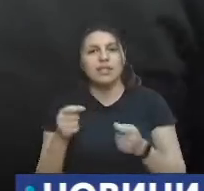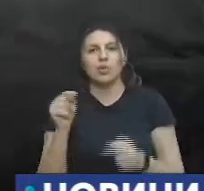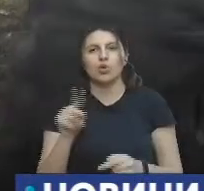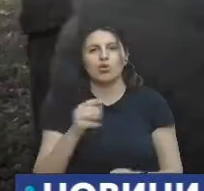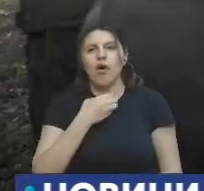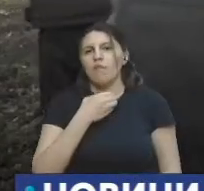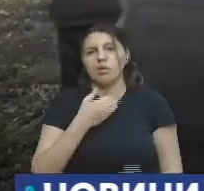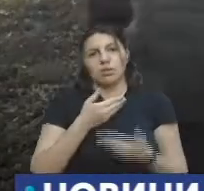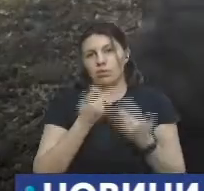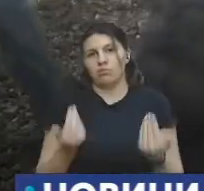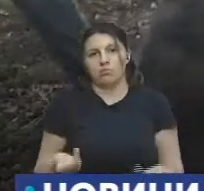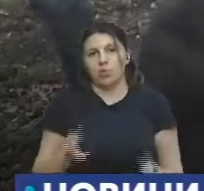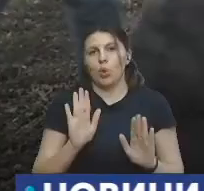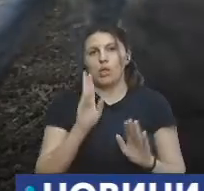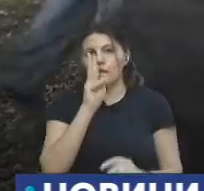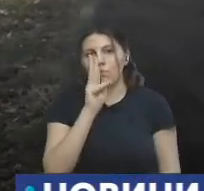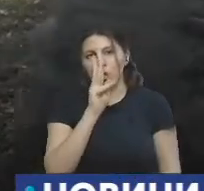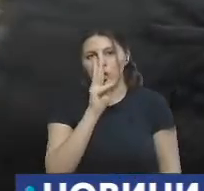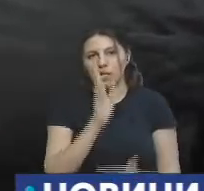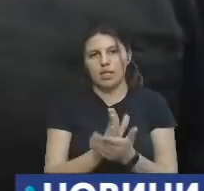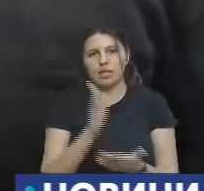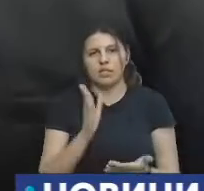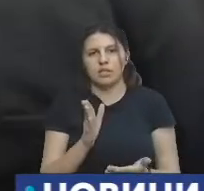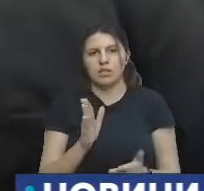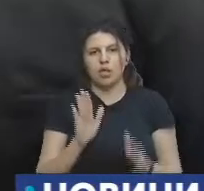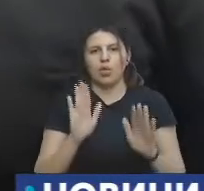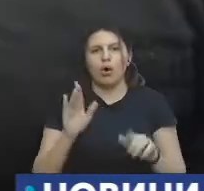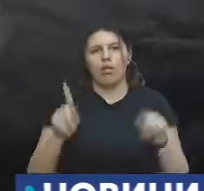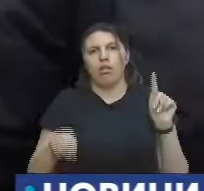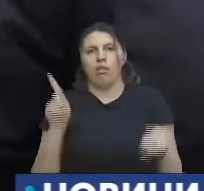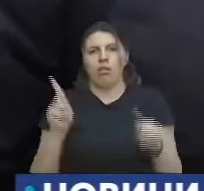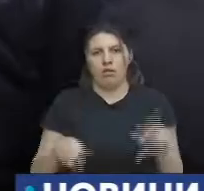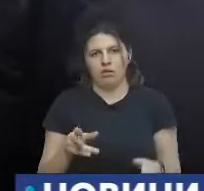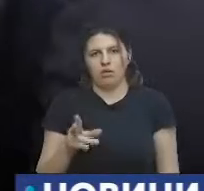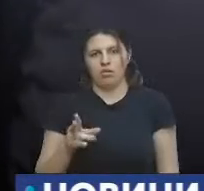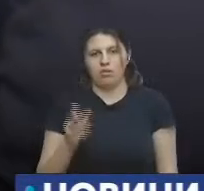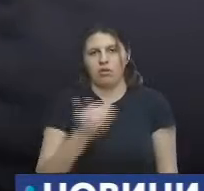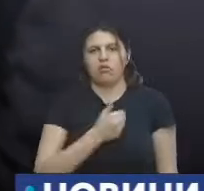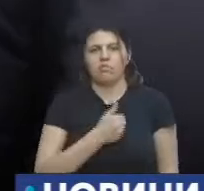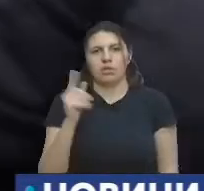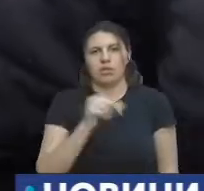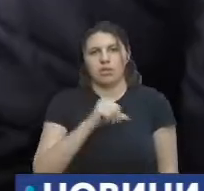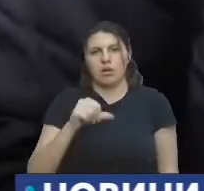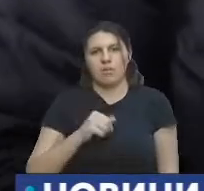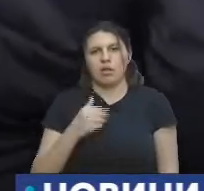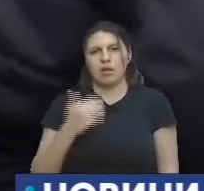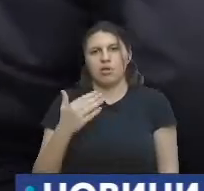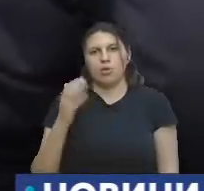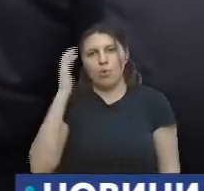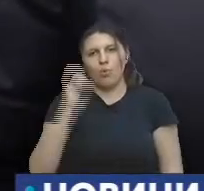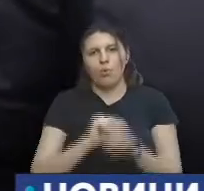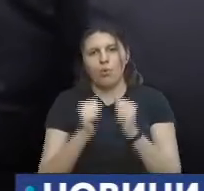нам не дают, нам дают только зарплату. Да? Ну, и то, когда они захотят, а не мы. Наш уголь никому не нужен, потому что уголь закупается у